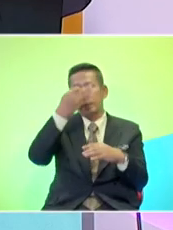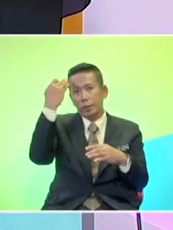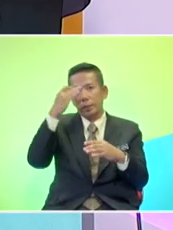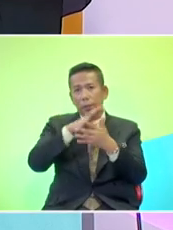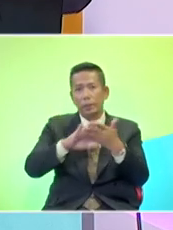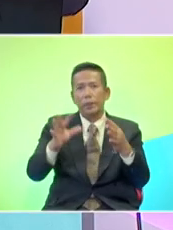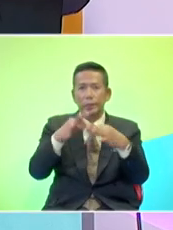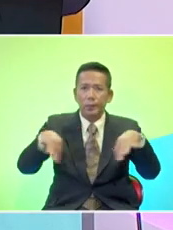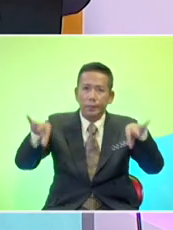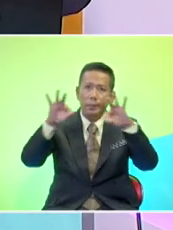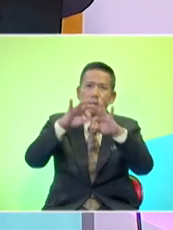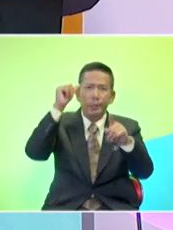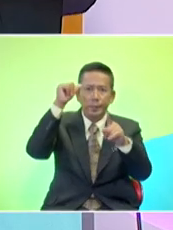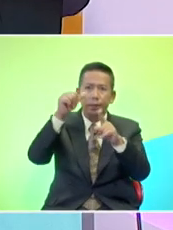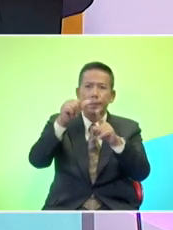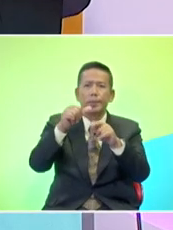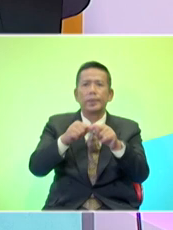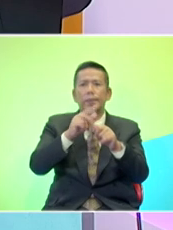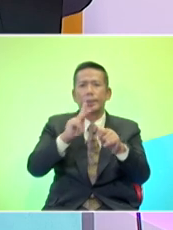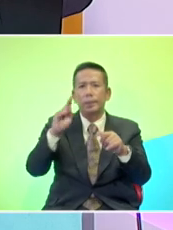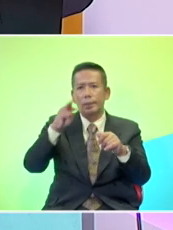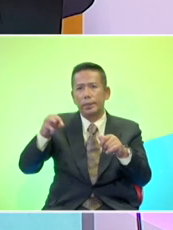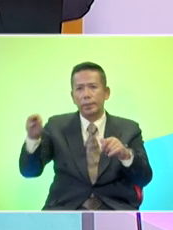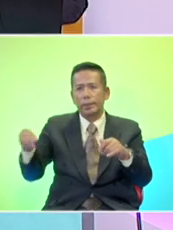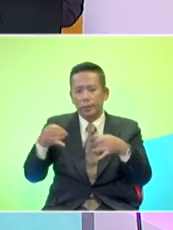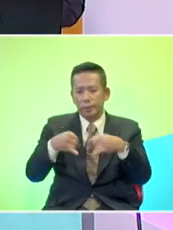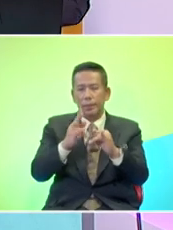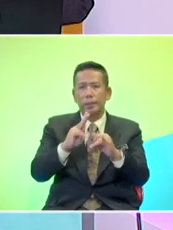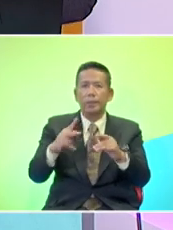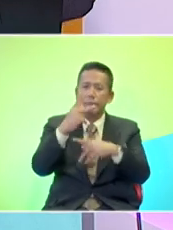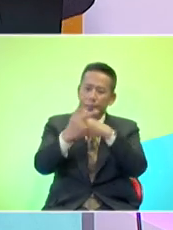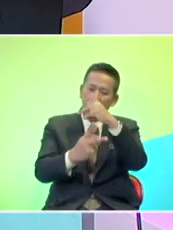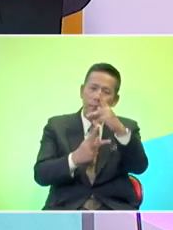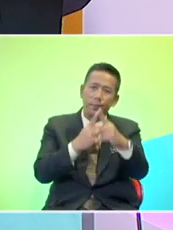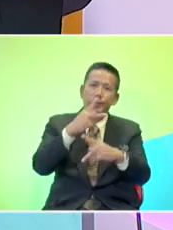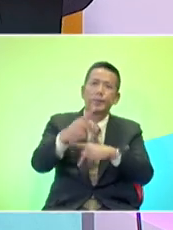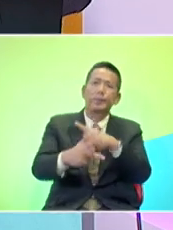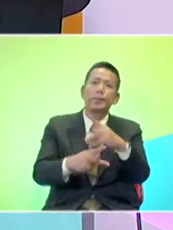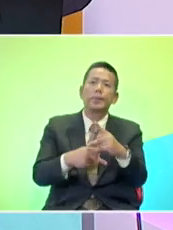murid-murid kita Ingatkan ketika menjalankan teknik dan proses ataupun